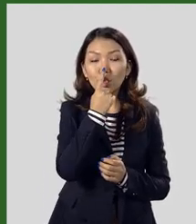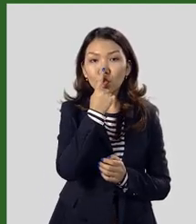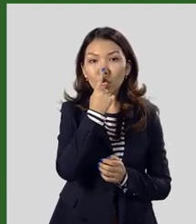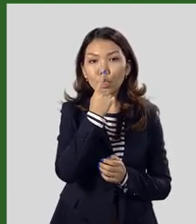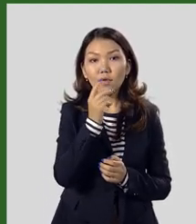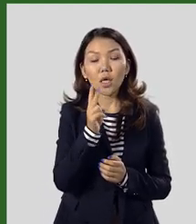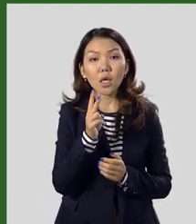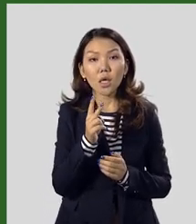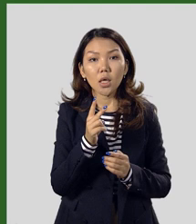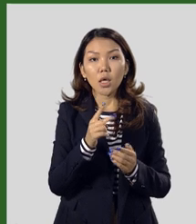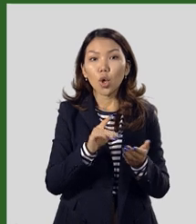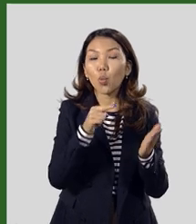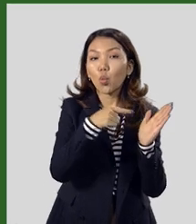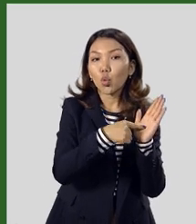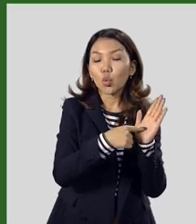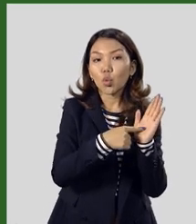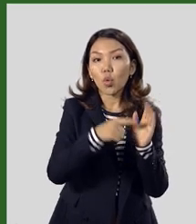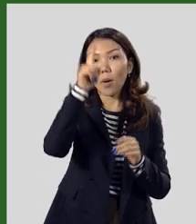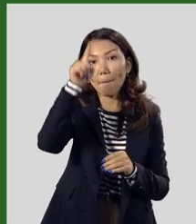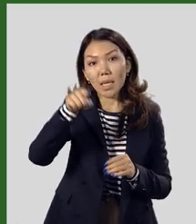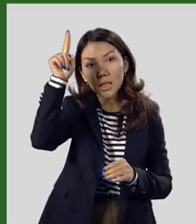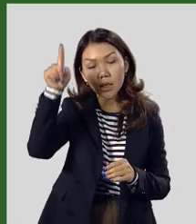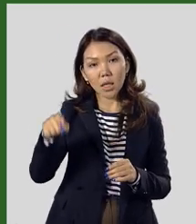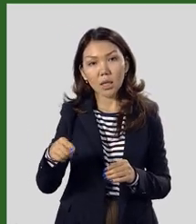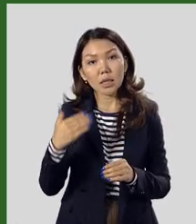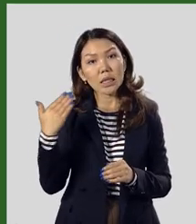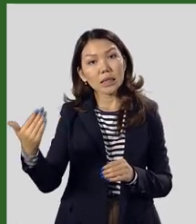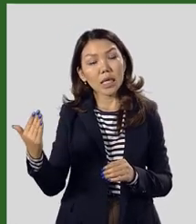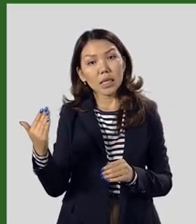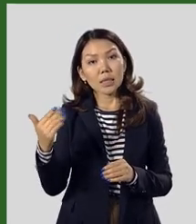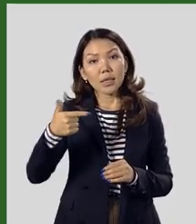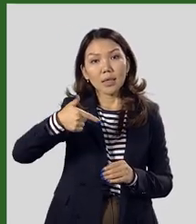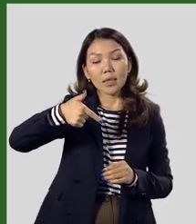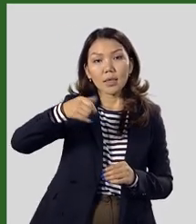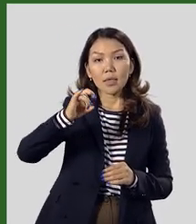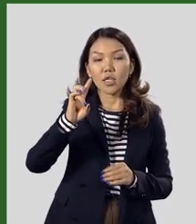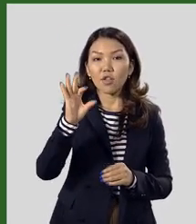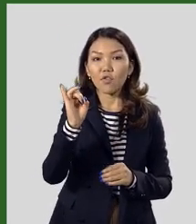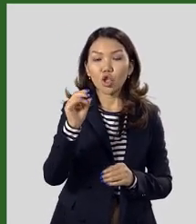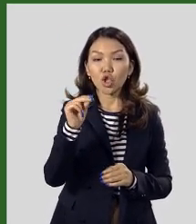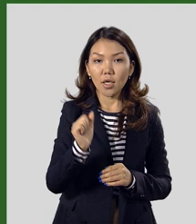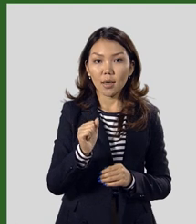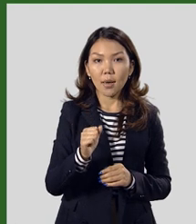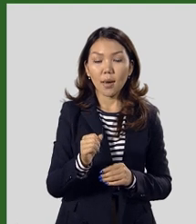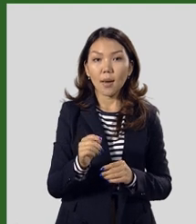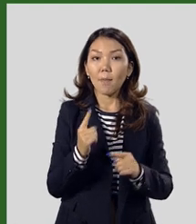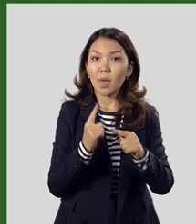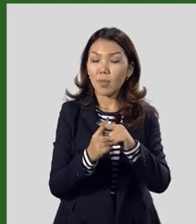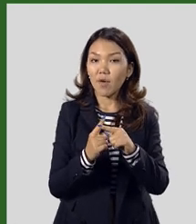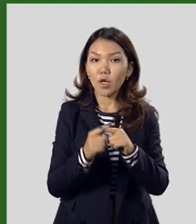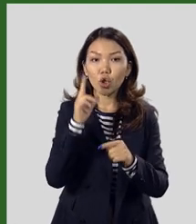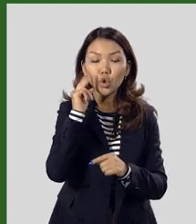пункту меридиана со стороны Гринвича. Затем к ней прибавляют число градусов